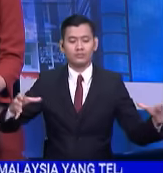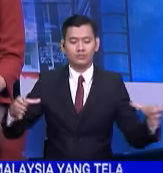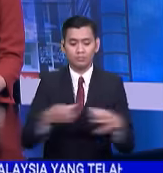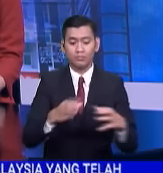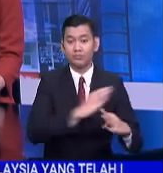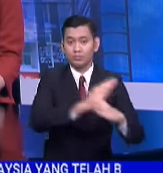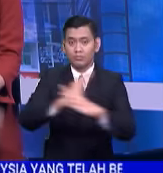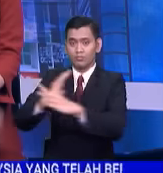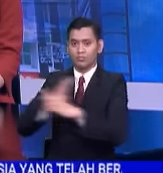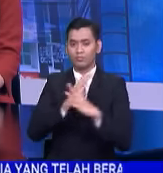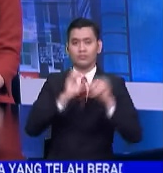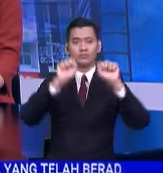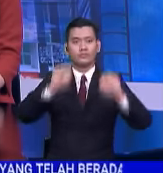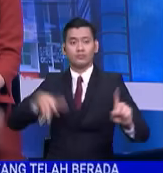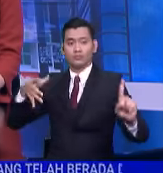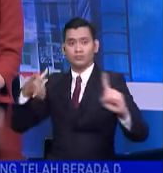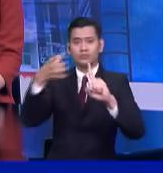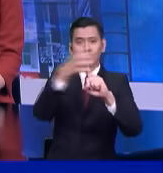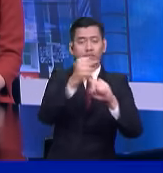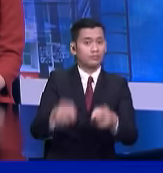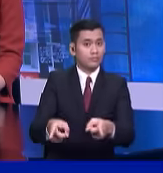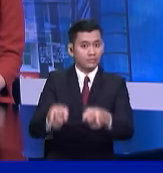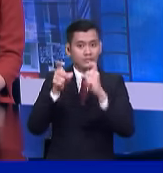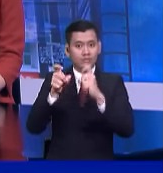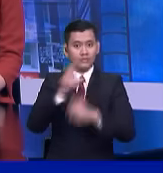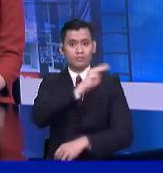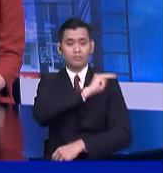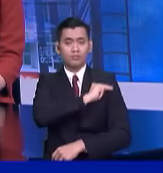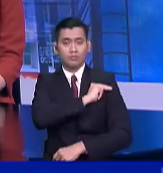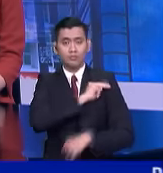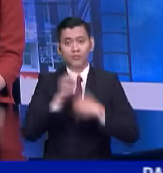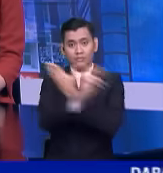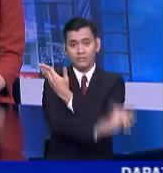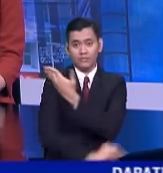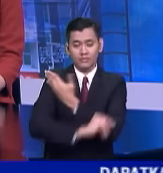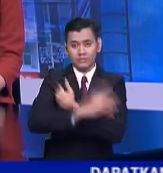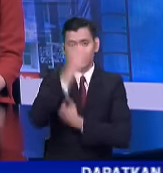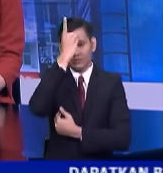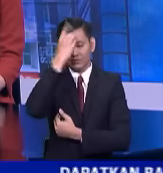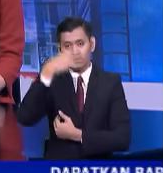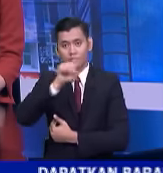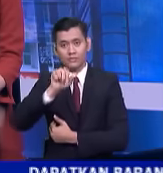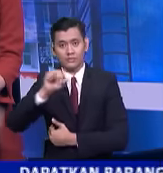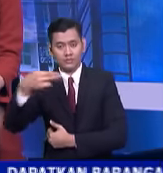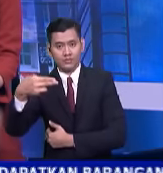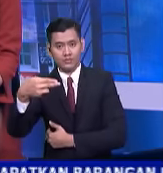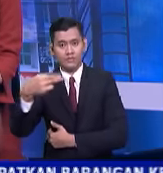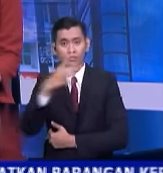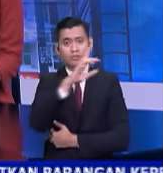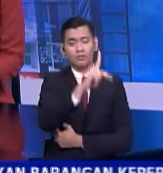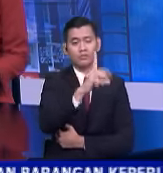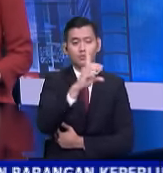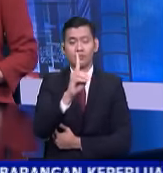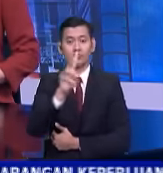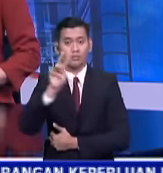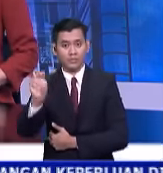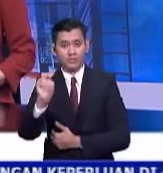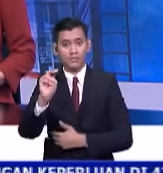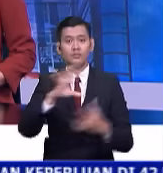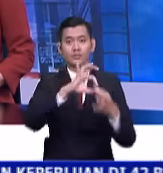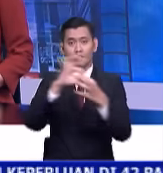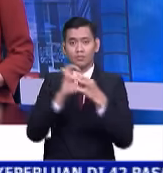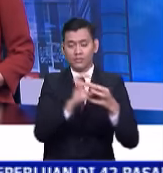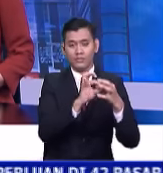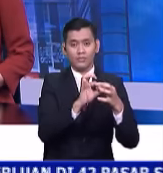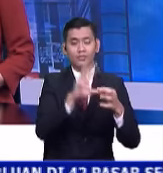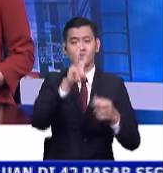dicapai secepat mungkin. Menteri Dalam Negeri Datuk Seri Hamzah Zainuddin berkata KDN akan bekerjasama dengan Kementerian Sains,